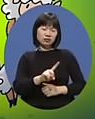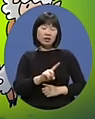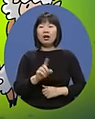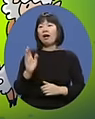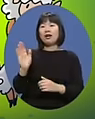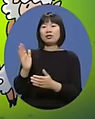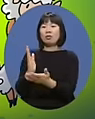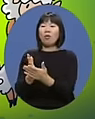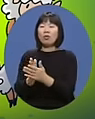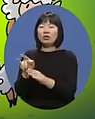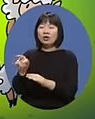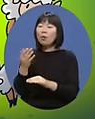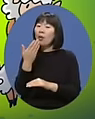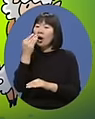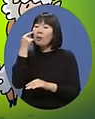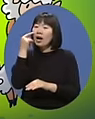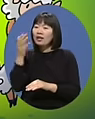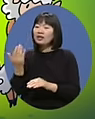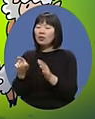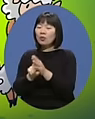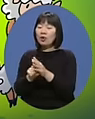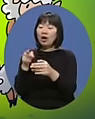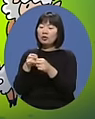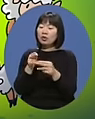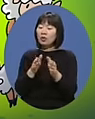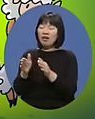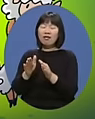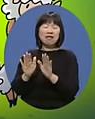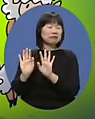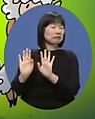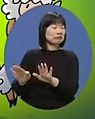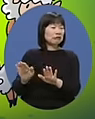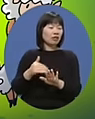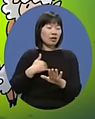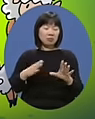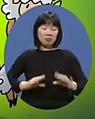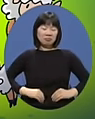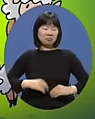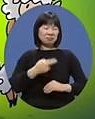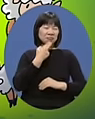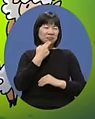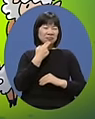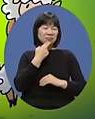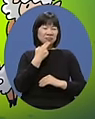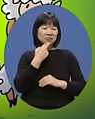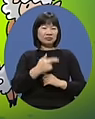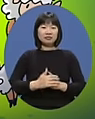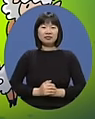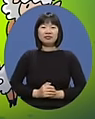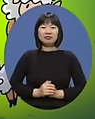그러지 말고 이것 좀 먹어봐요. 당신을 위해서 요리를 준비했어요. 지워요. 난 배고프지 않아요. 예. Yeah.